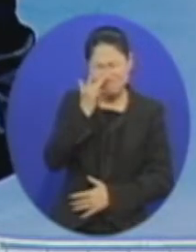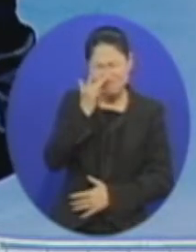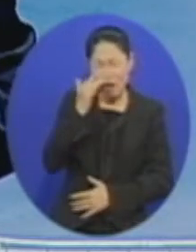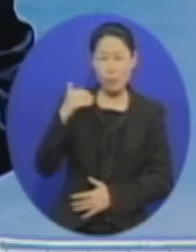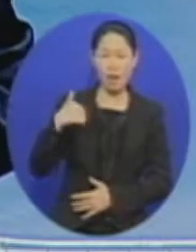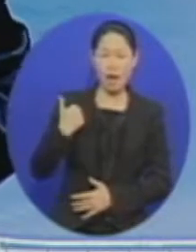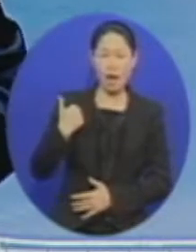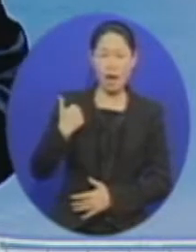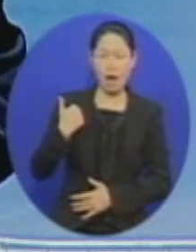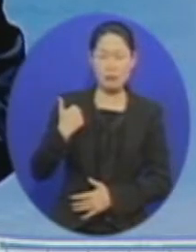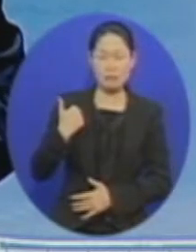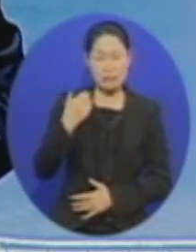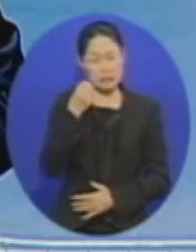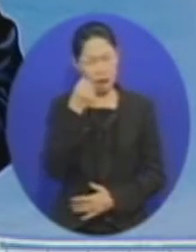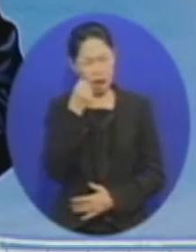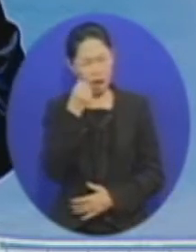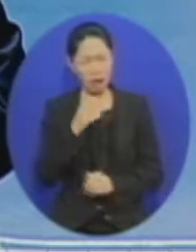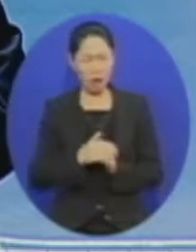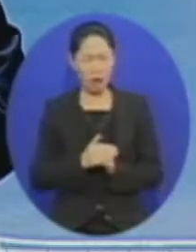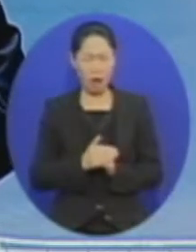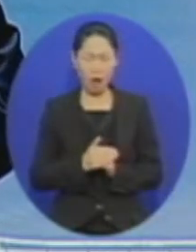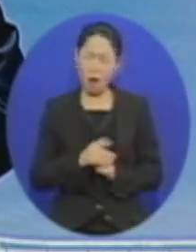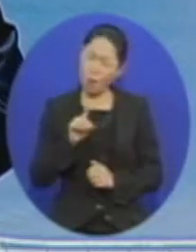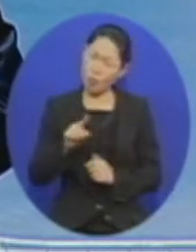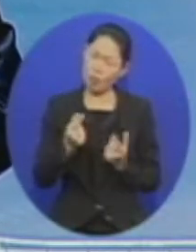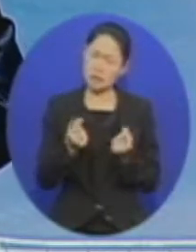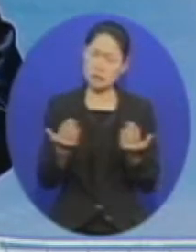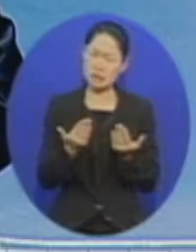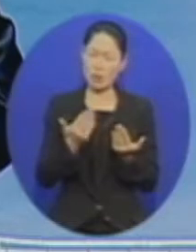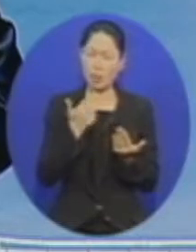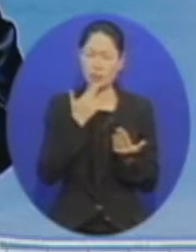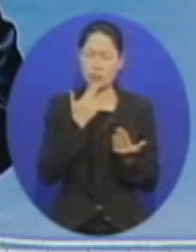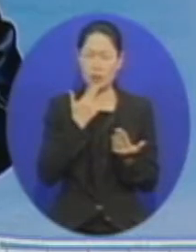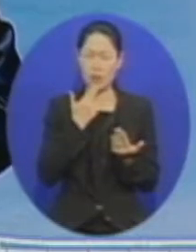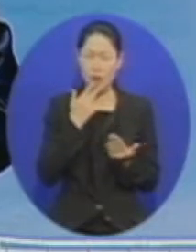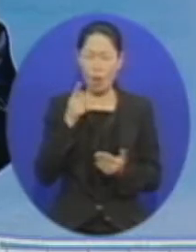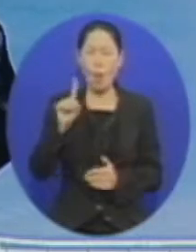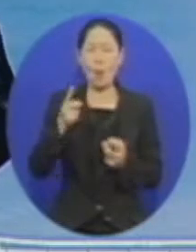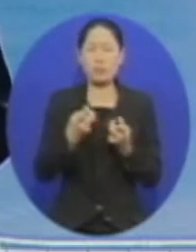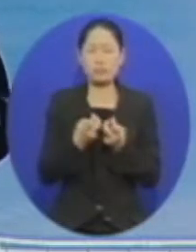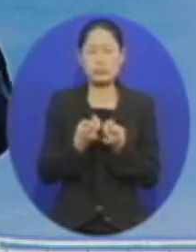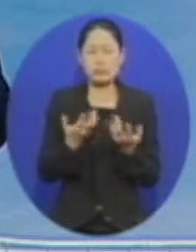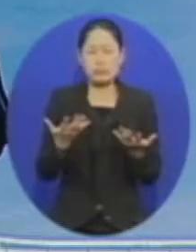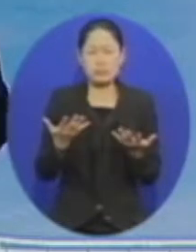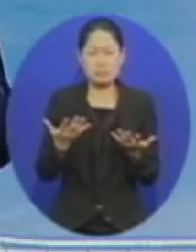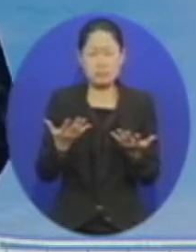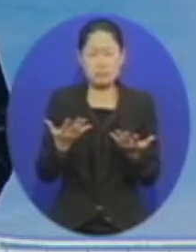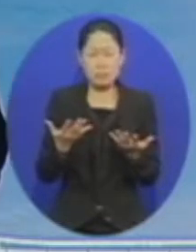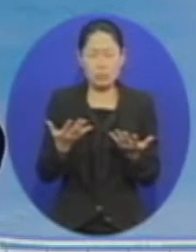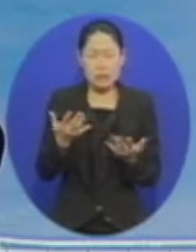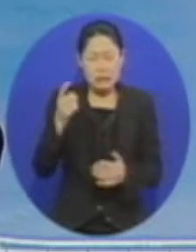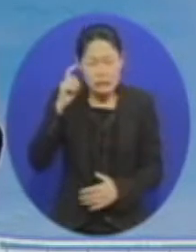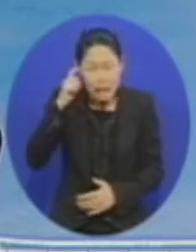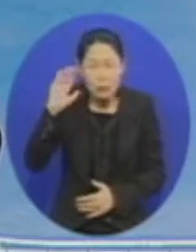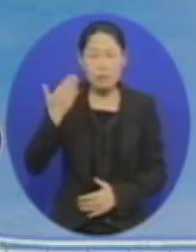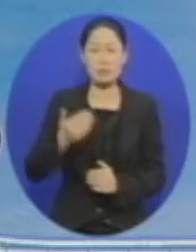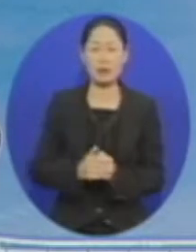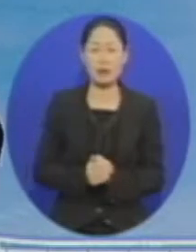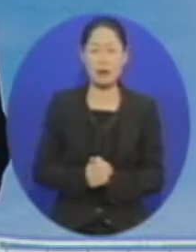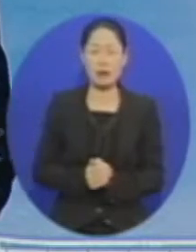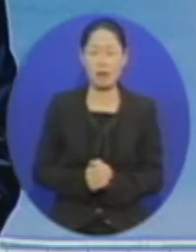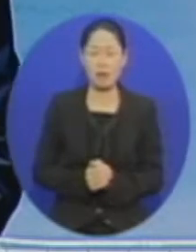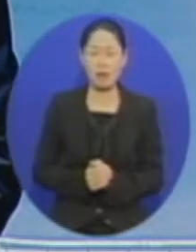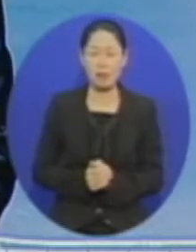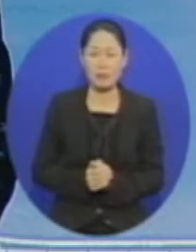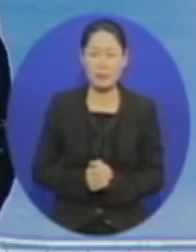그러면 어 이상해 이럴 수가 없잖아 어이가 어떻게 된 일이지 그러셔 해야 되는 거예요